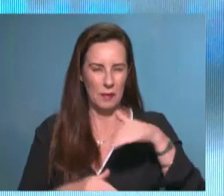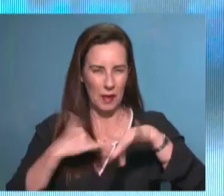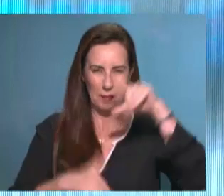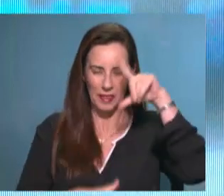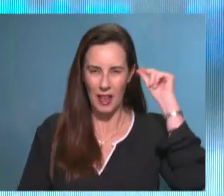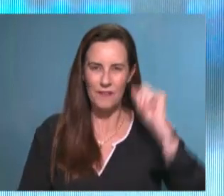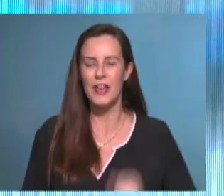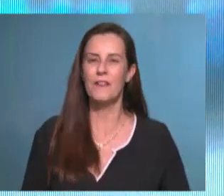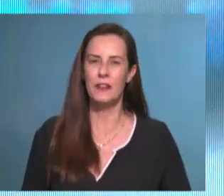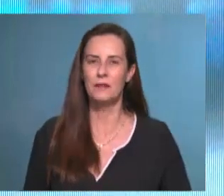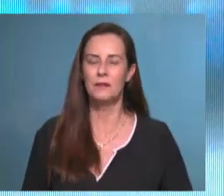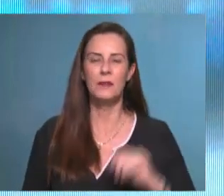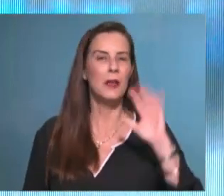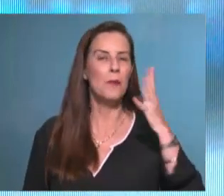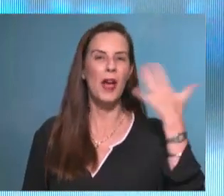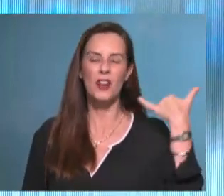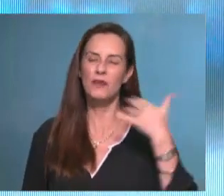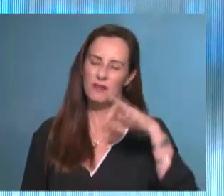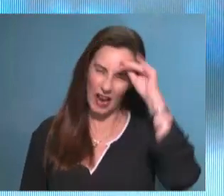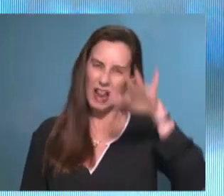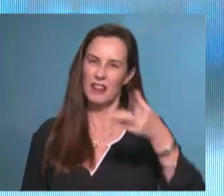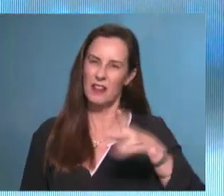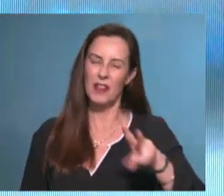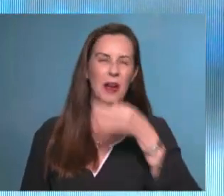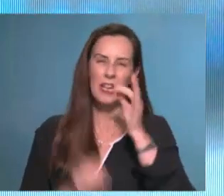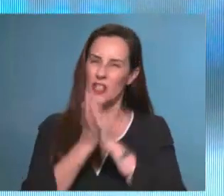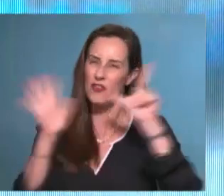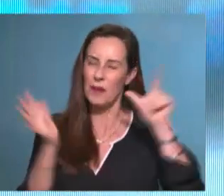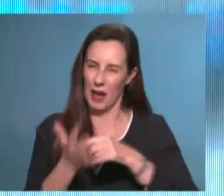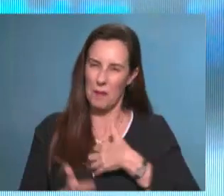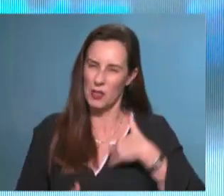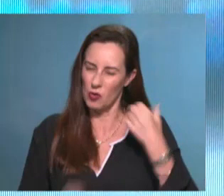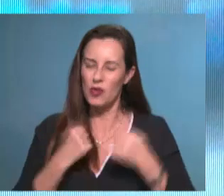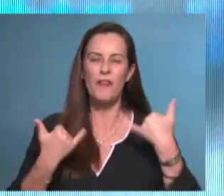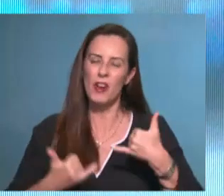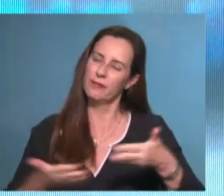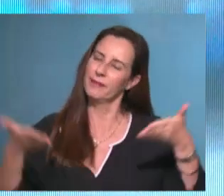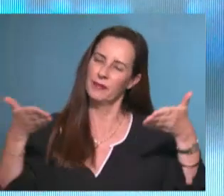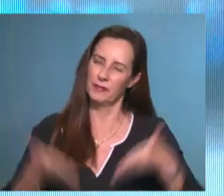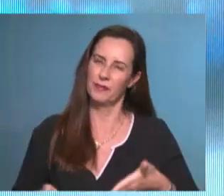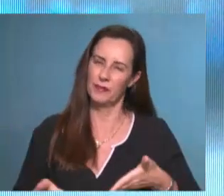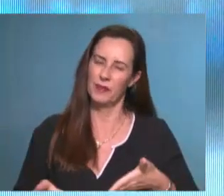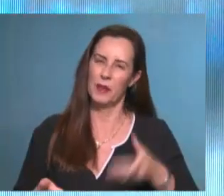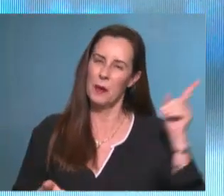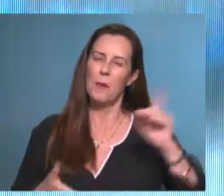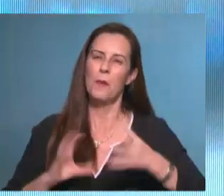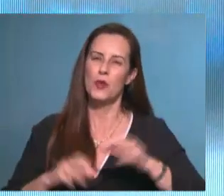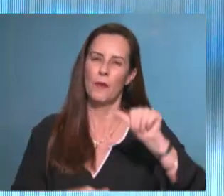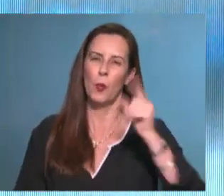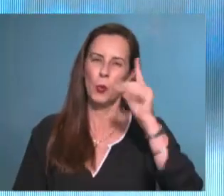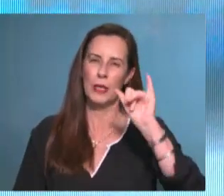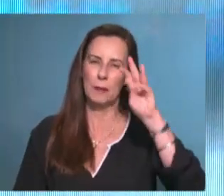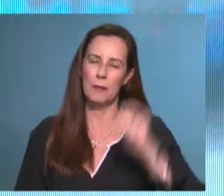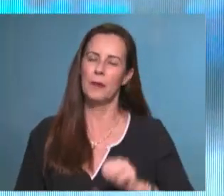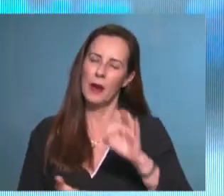בתל אביב. ביום חמישי נפטר ארי בן ה-17 מפצעיו, והיום הובא למנוחות בבית העלמין באודים. כתבנו